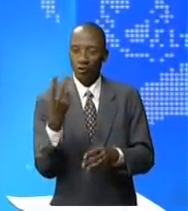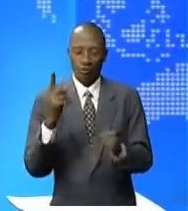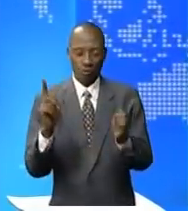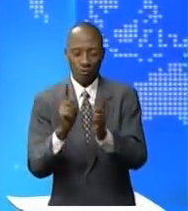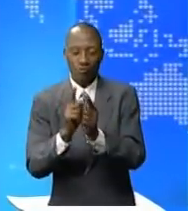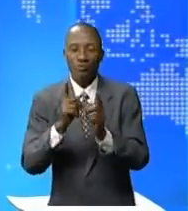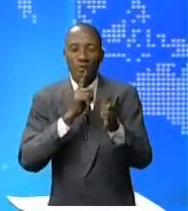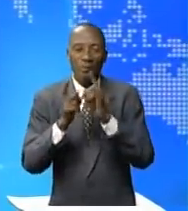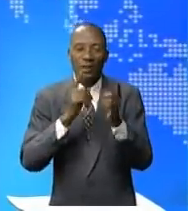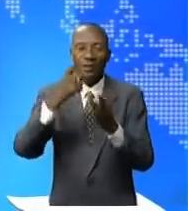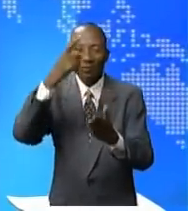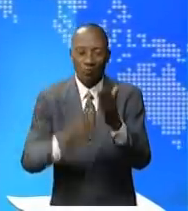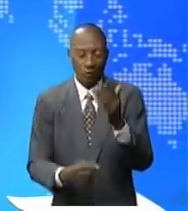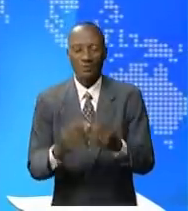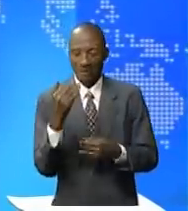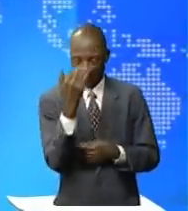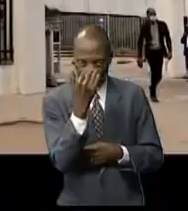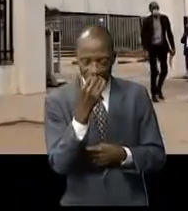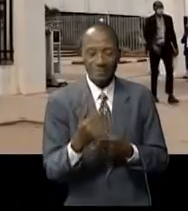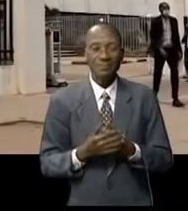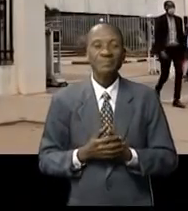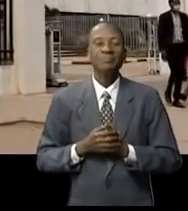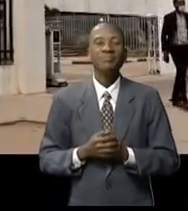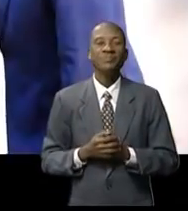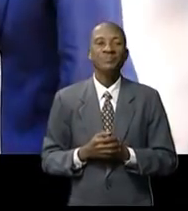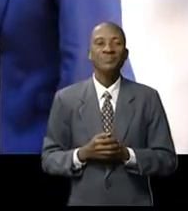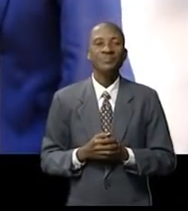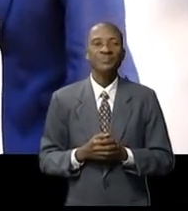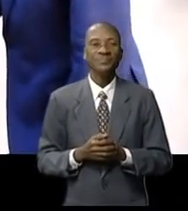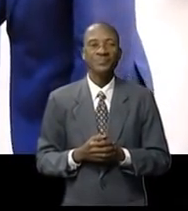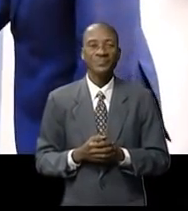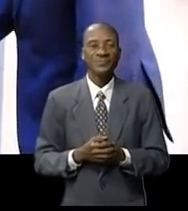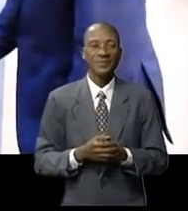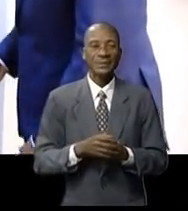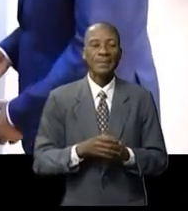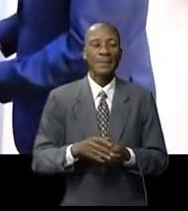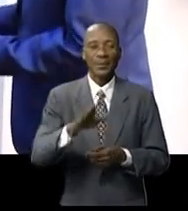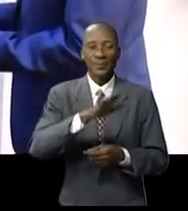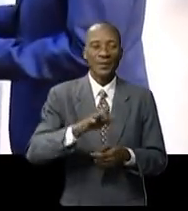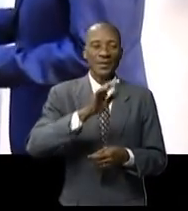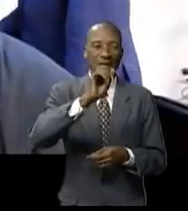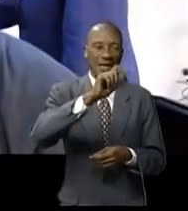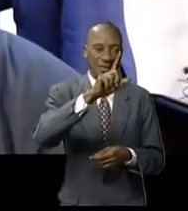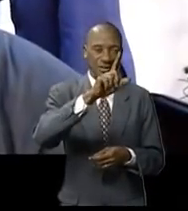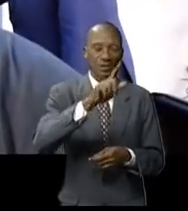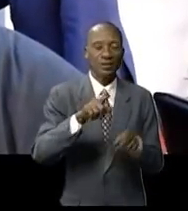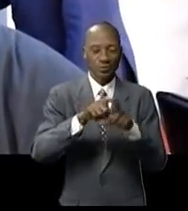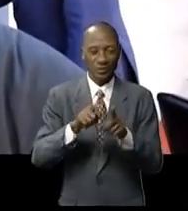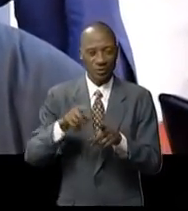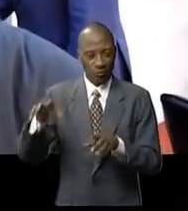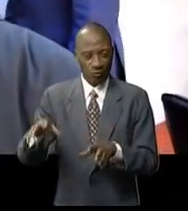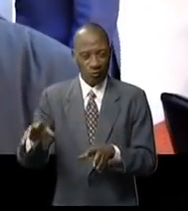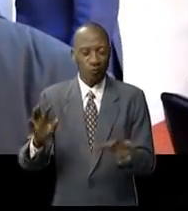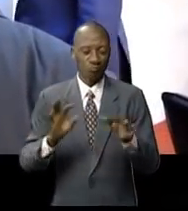avec Doris Mozo et Henri Amoury. Entre Alger et Kinshasa, les relations se réchauffent. En